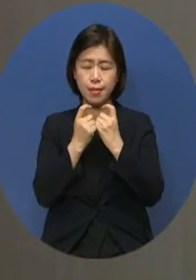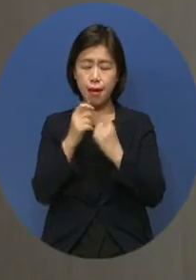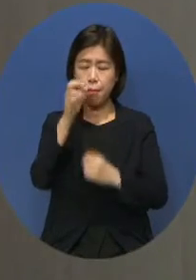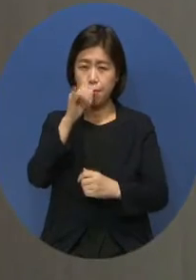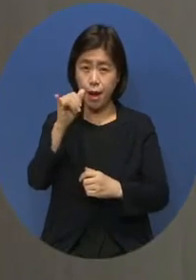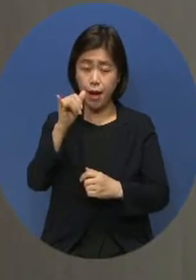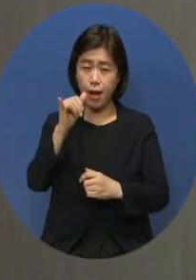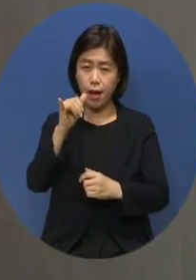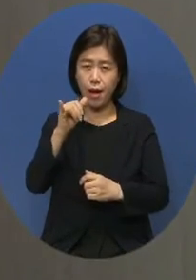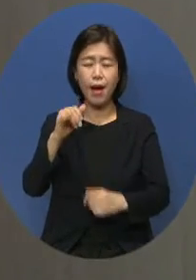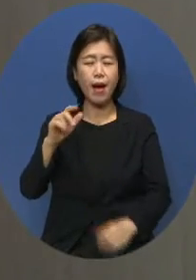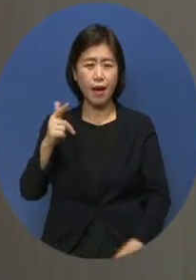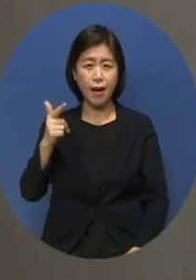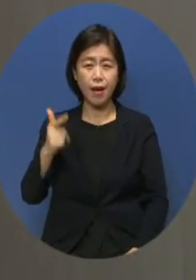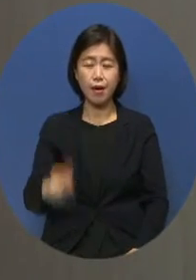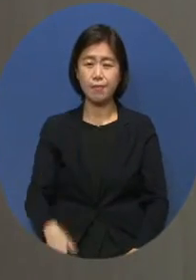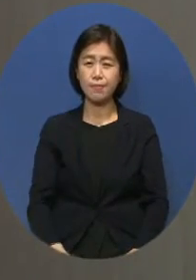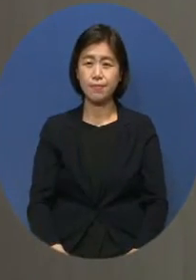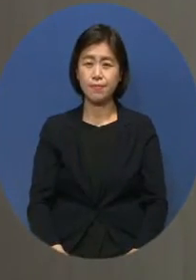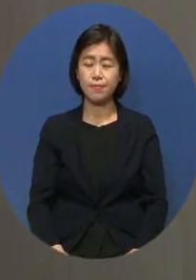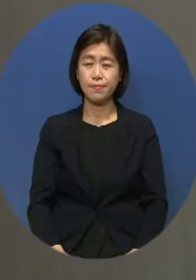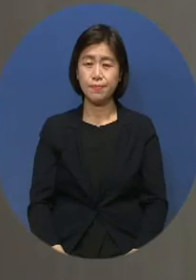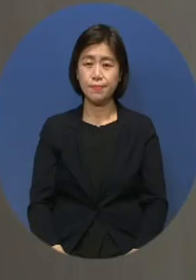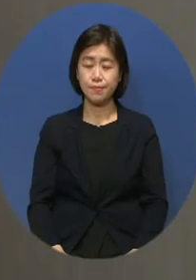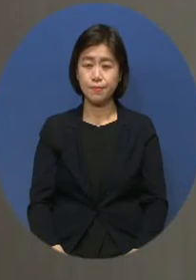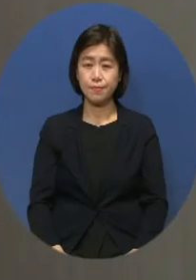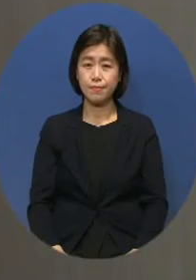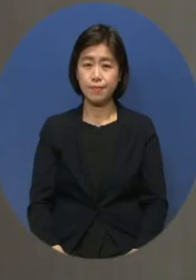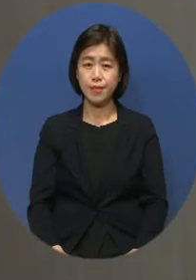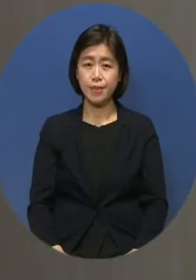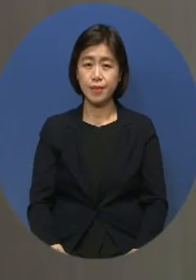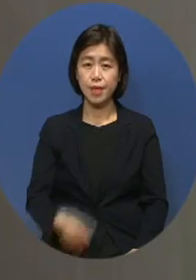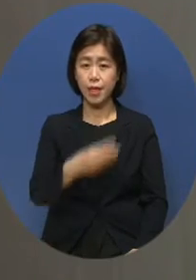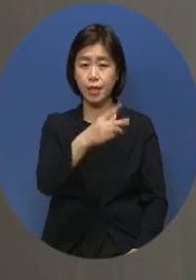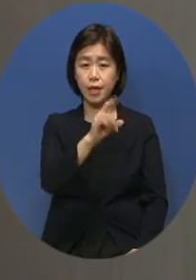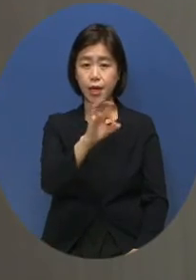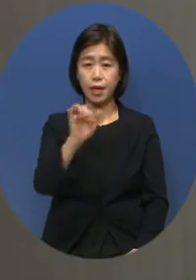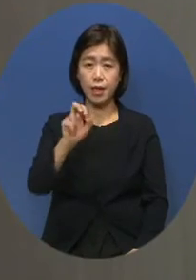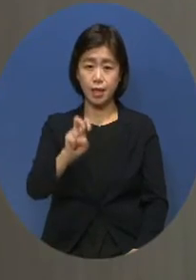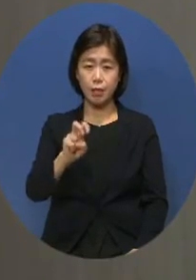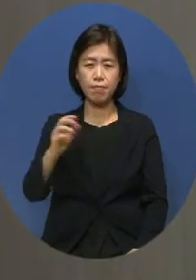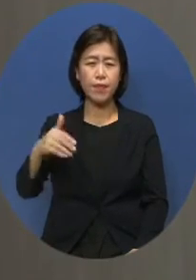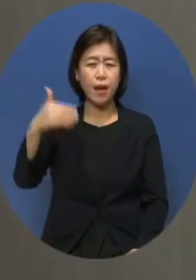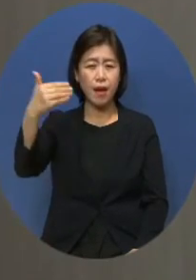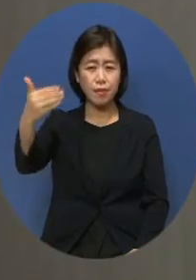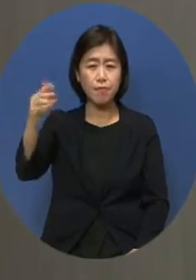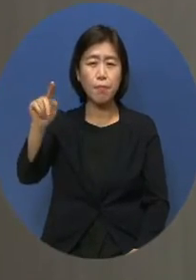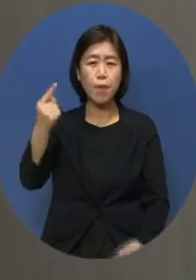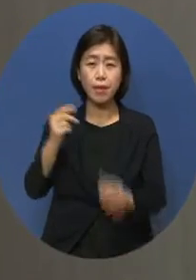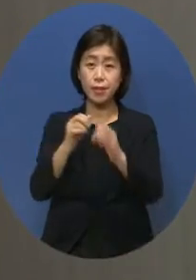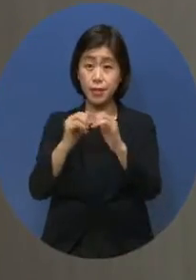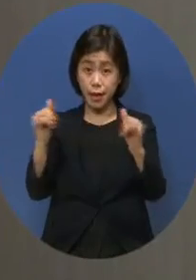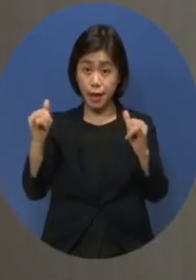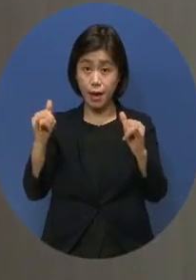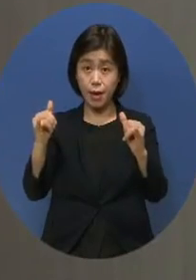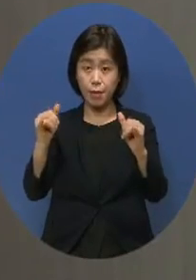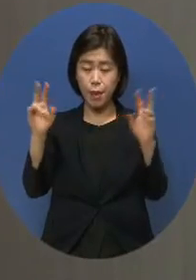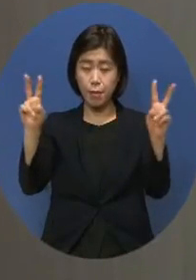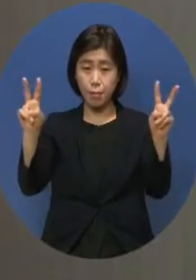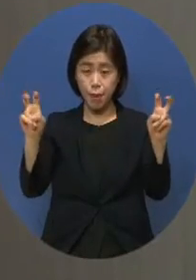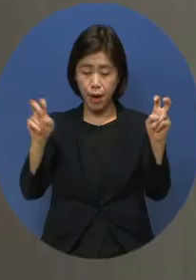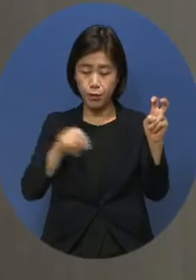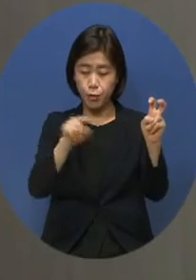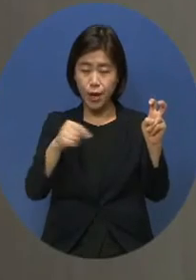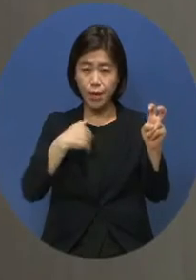쑥스럽고 그럴 것 같은데 이제 그게 아니라 그 타임 넥스트 백인이라고 하는 것은 이제 각자의 영역에서 미래적인